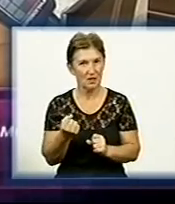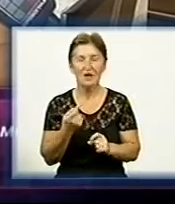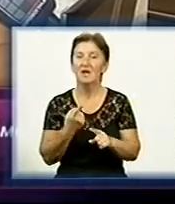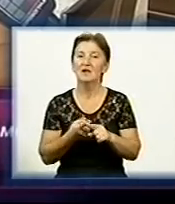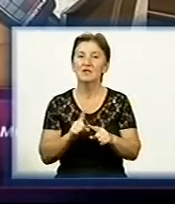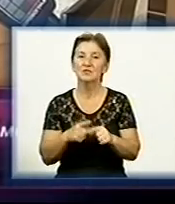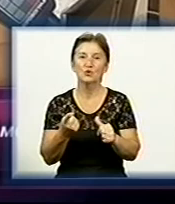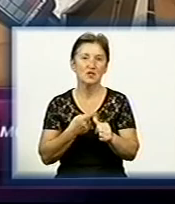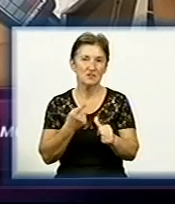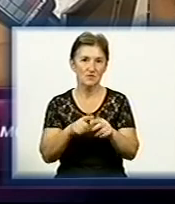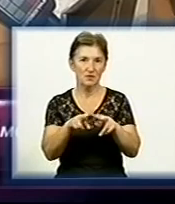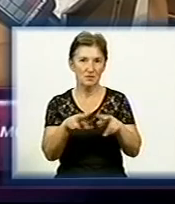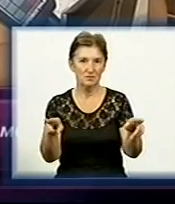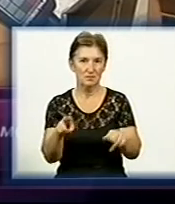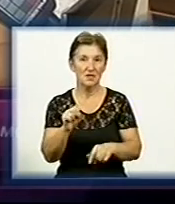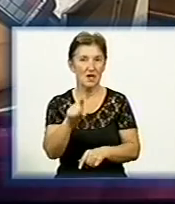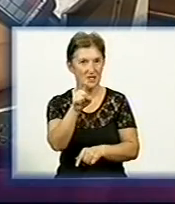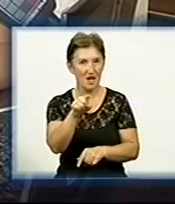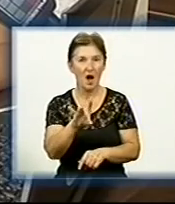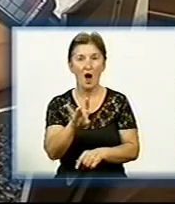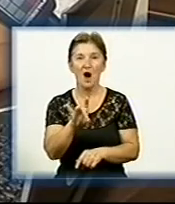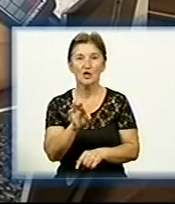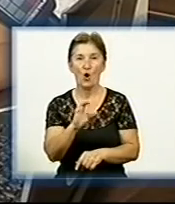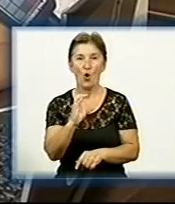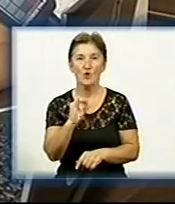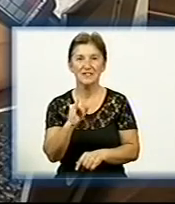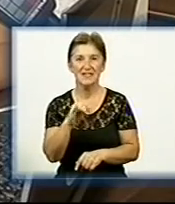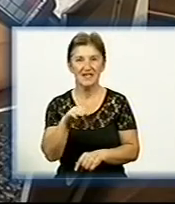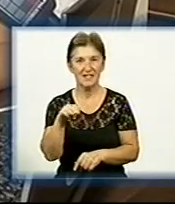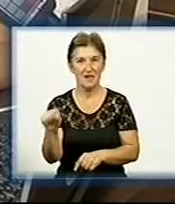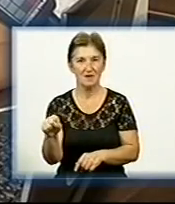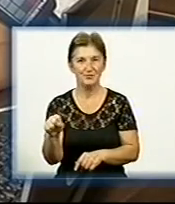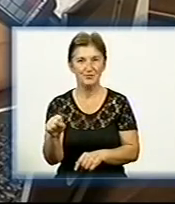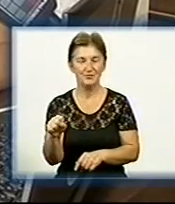которую зовут так же, как и меня, Росита. Мы с ней общаемся